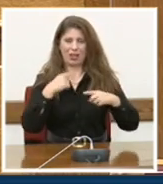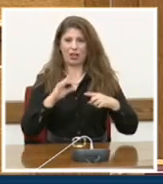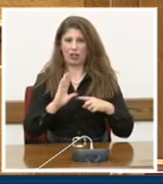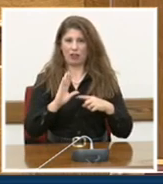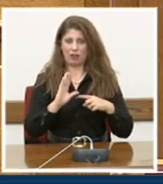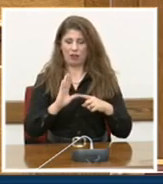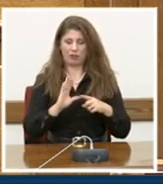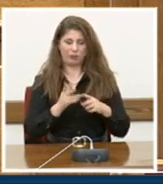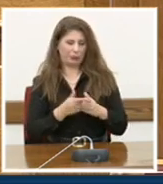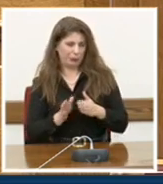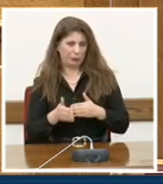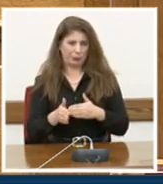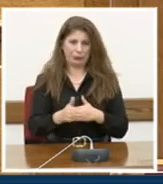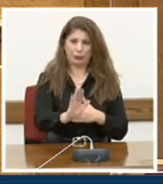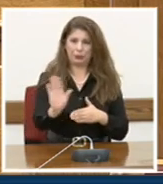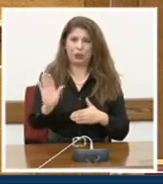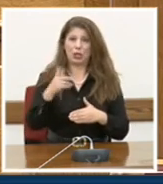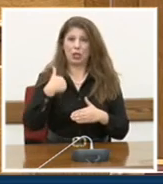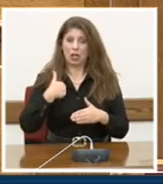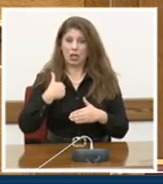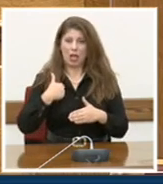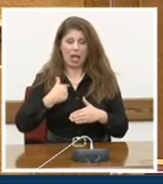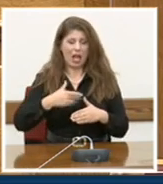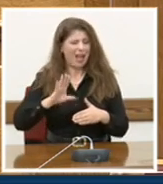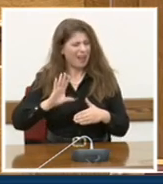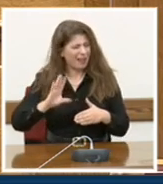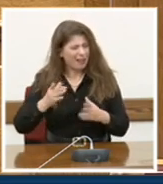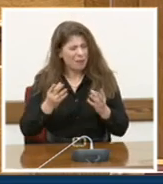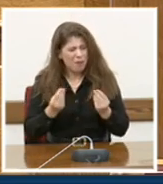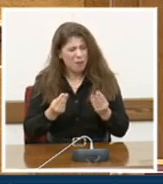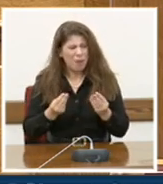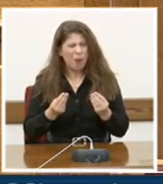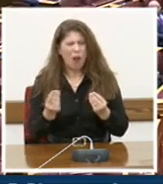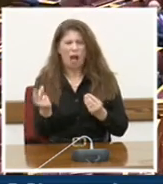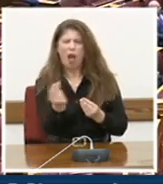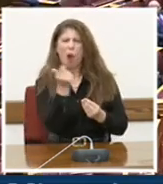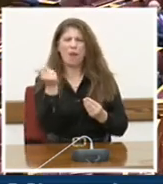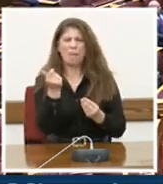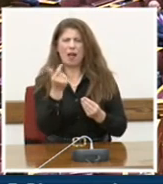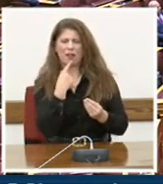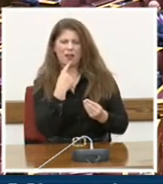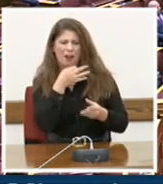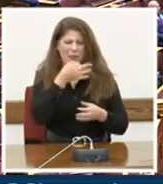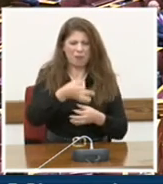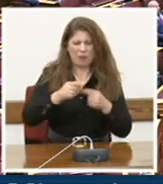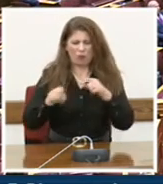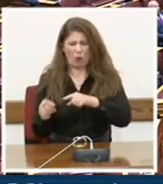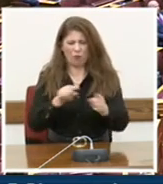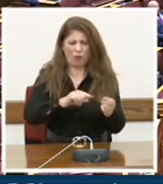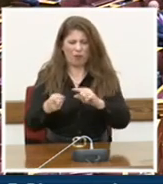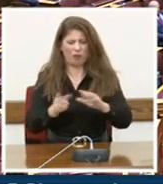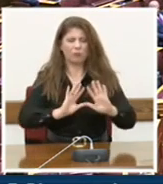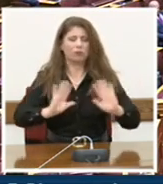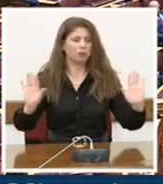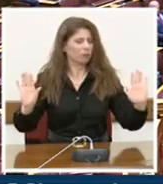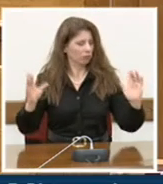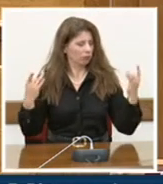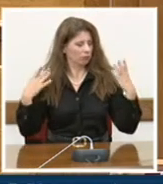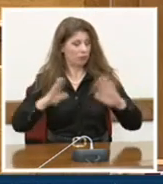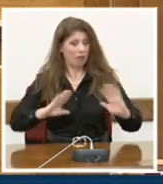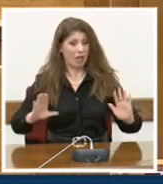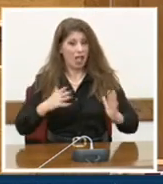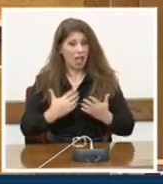απαράδεκτες δικαστικές γνωμοδοτήσεις και κοινοβουλευτικά τερτύπια. Οφείλεται εσείς της Νέας Δημοκρατίας